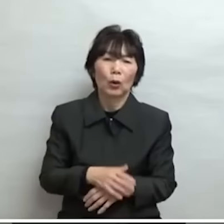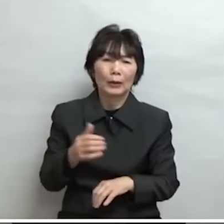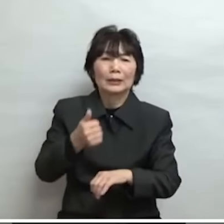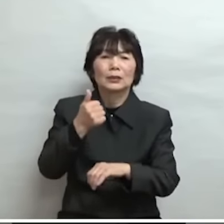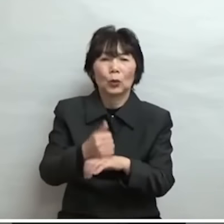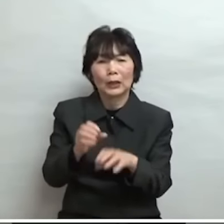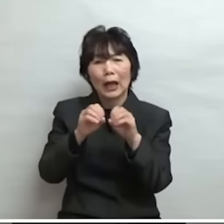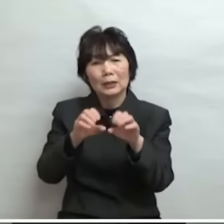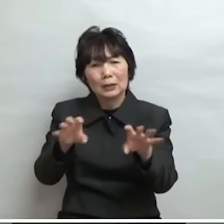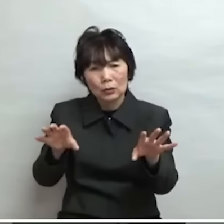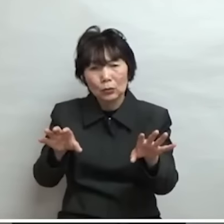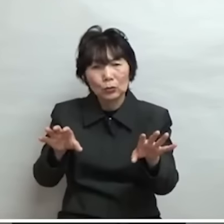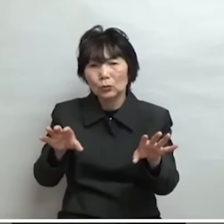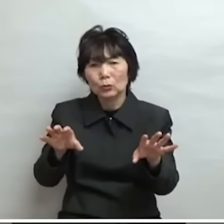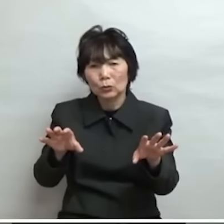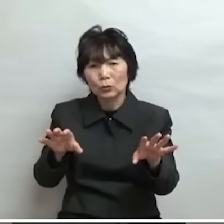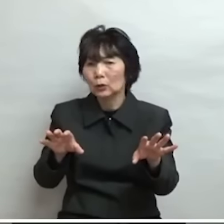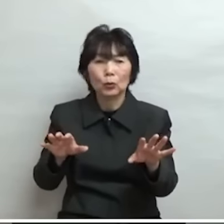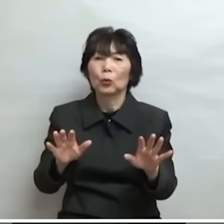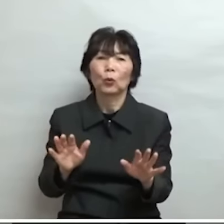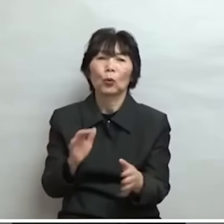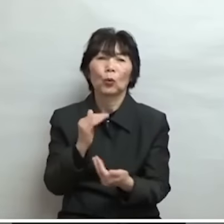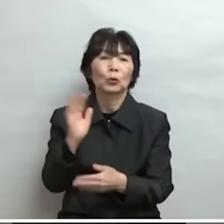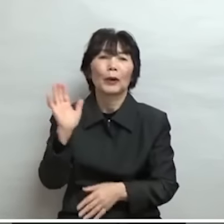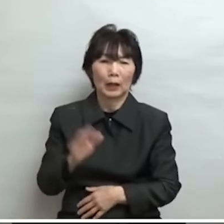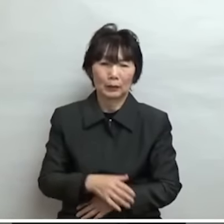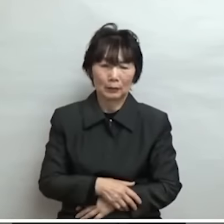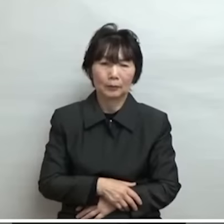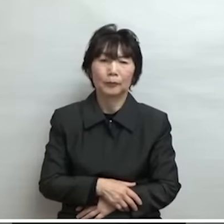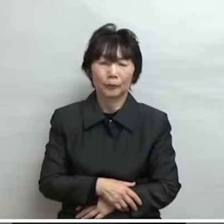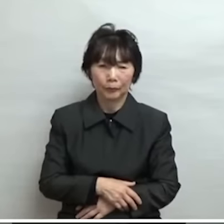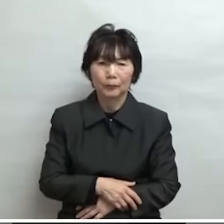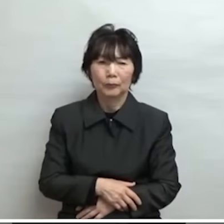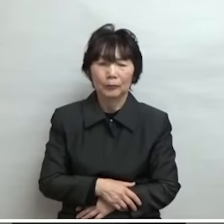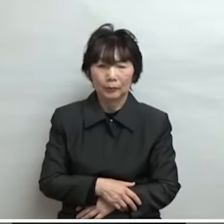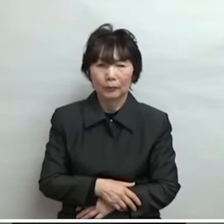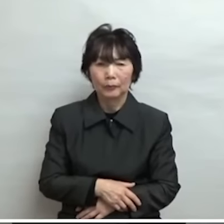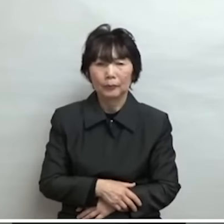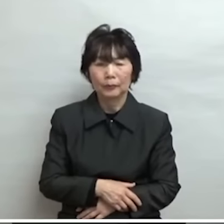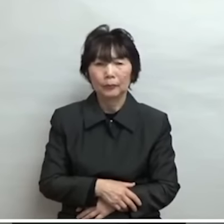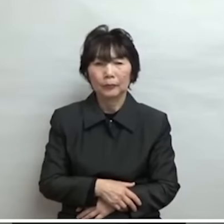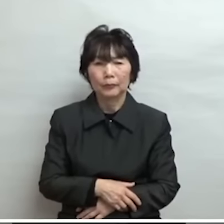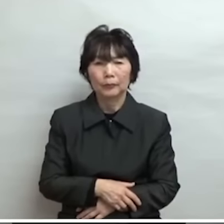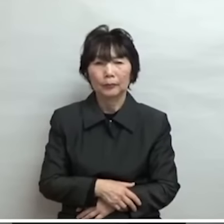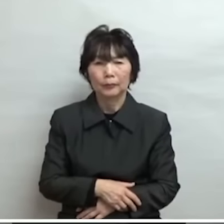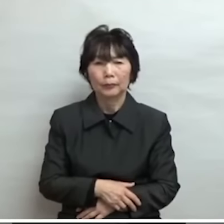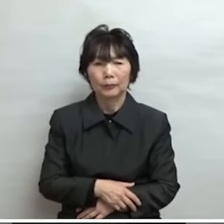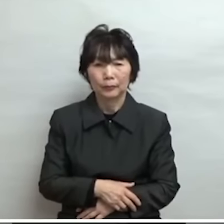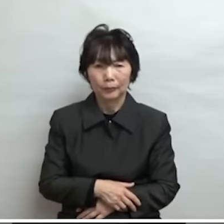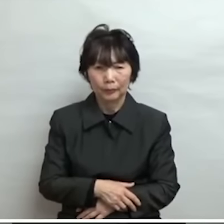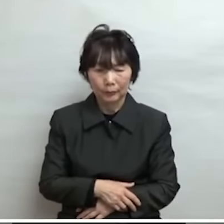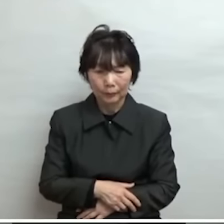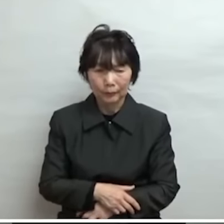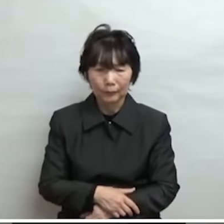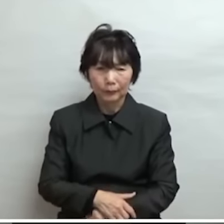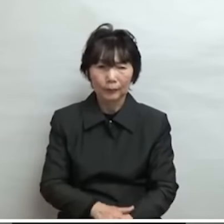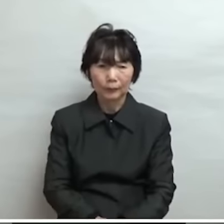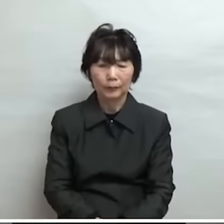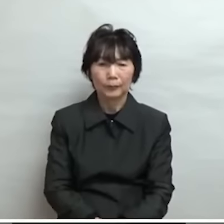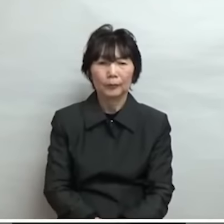として発信するみたいなことは考えてません。 あえて際立ってしまうから、はい、ということですね。はい、はい、分かりました。ありがとうございます。すみません、